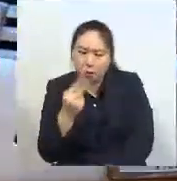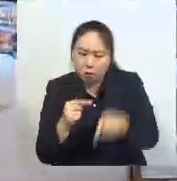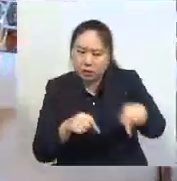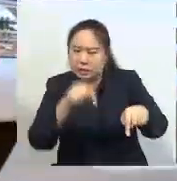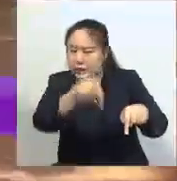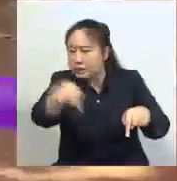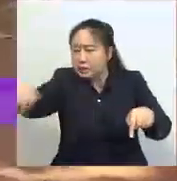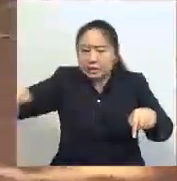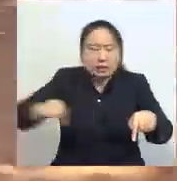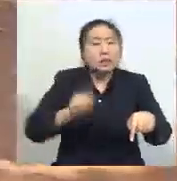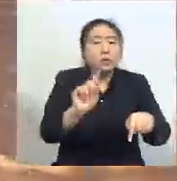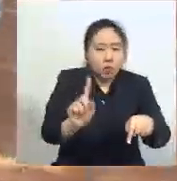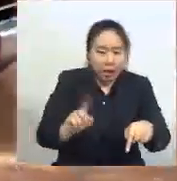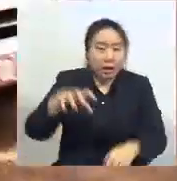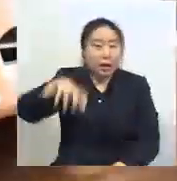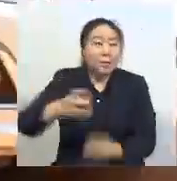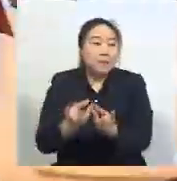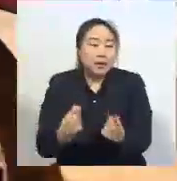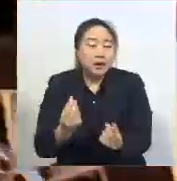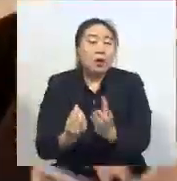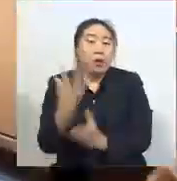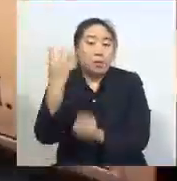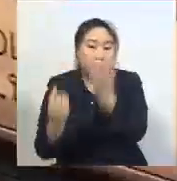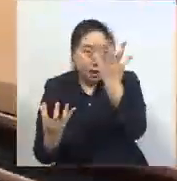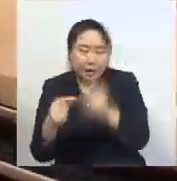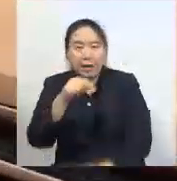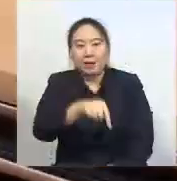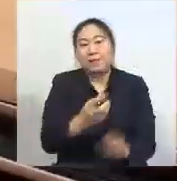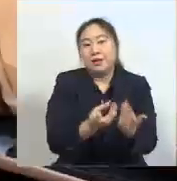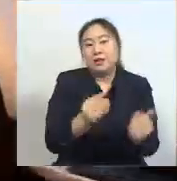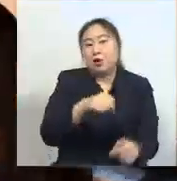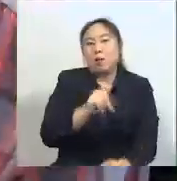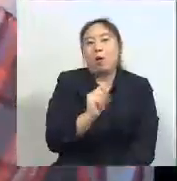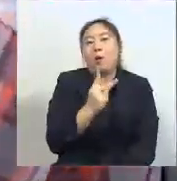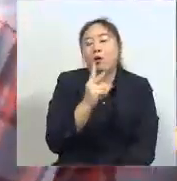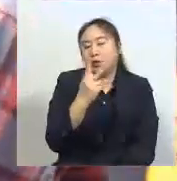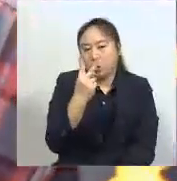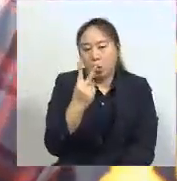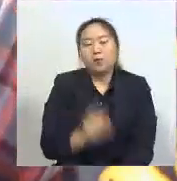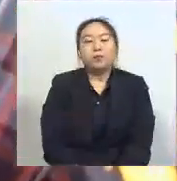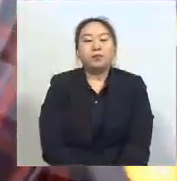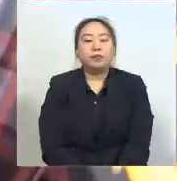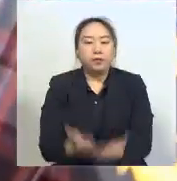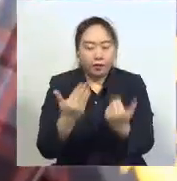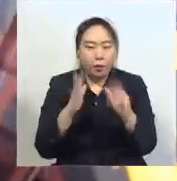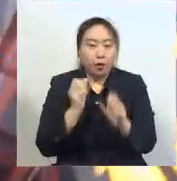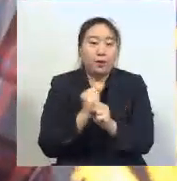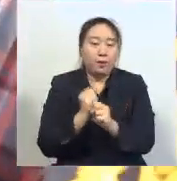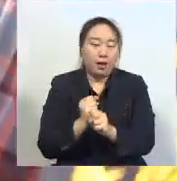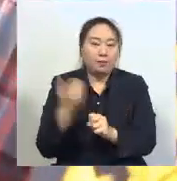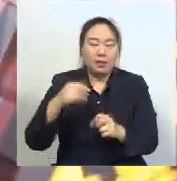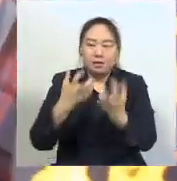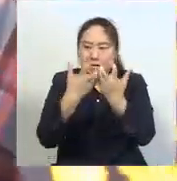ๆทั้งพื้นที่ของกรมป่าไม้และสปก.ค่ะโดยเจ้าหน้าที่ได้ใช้เครื่องตรวจพิกัดดาวเทียม